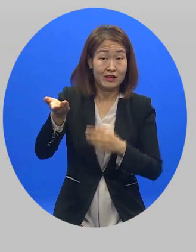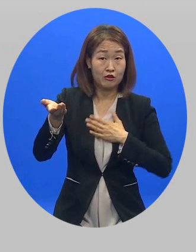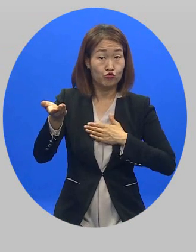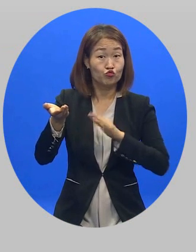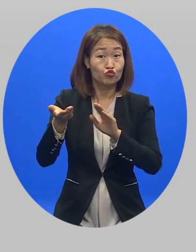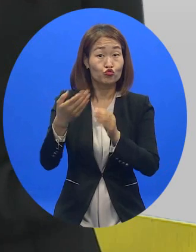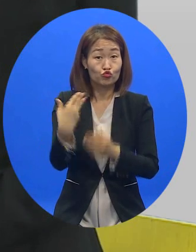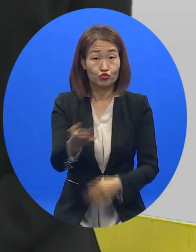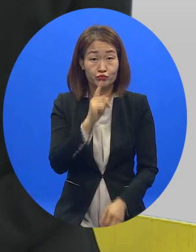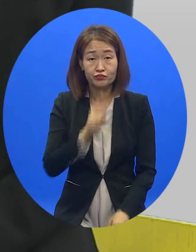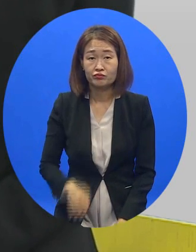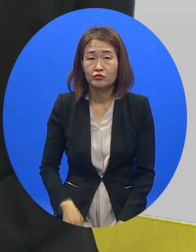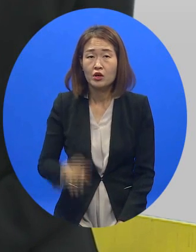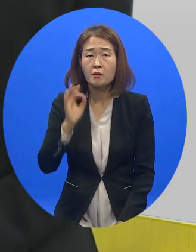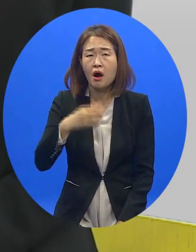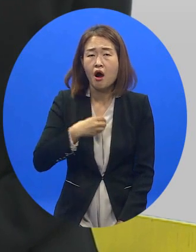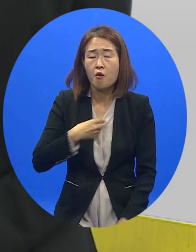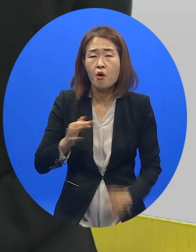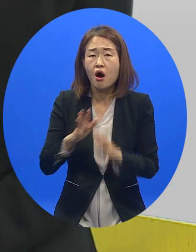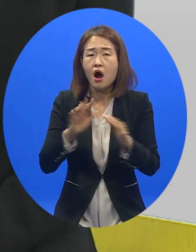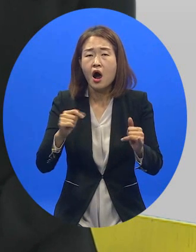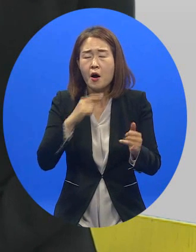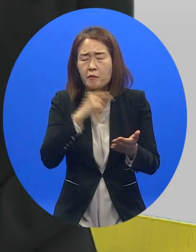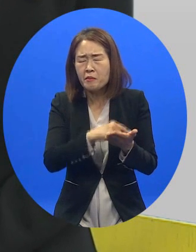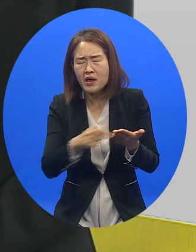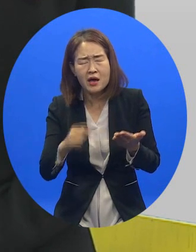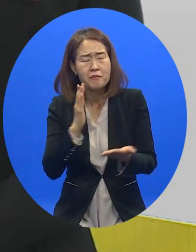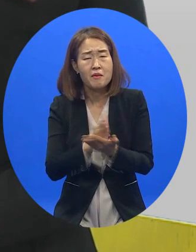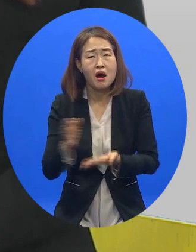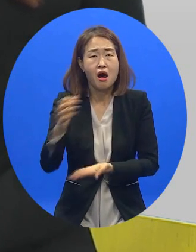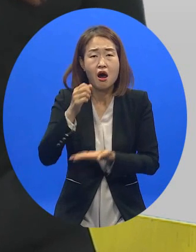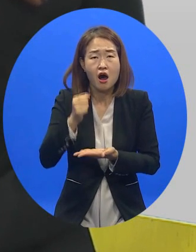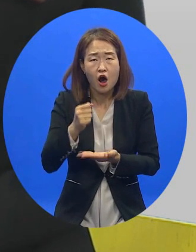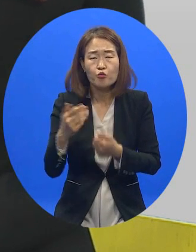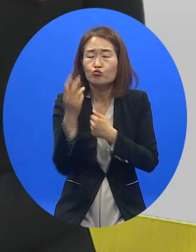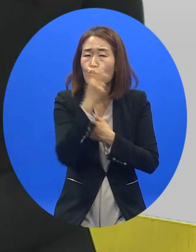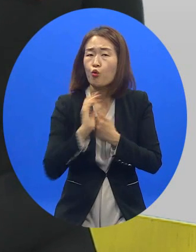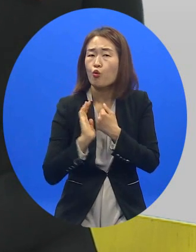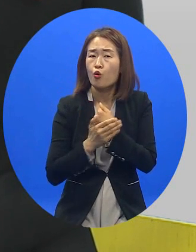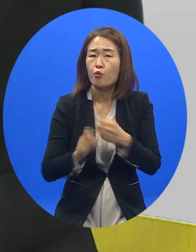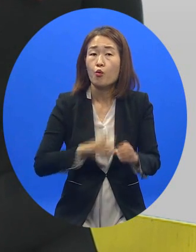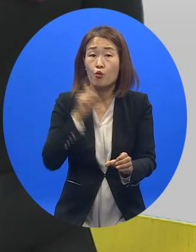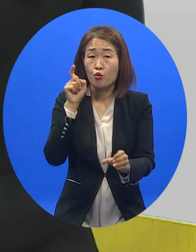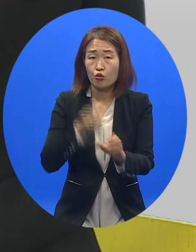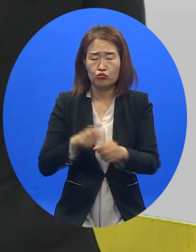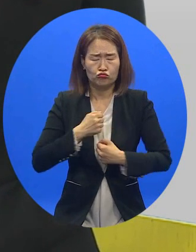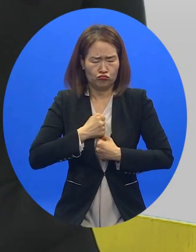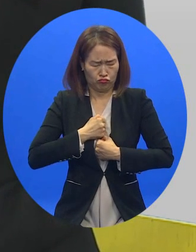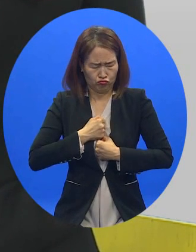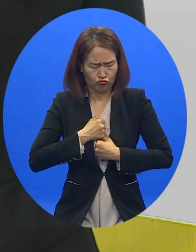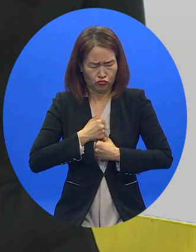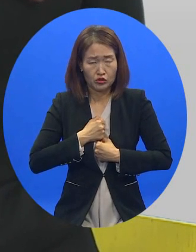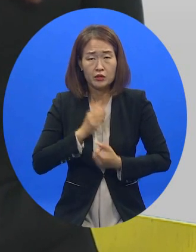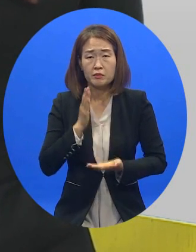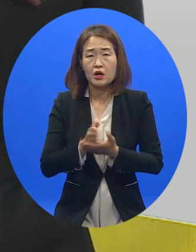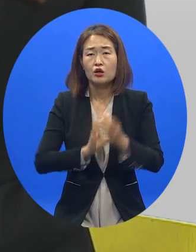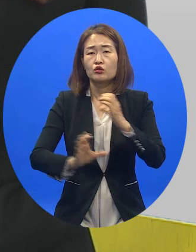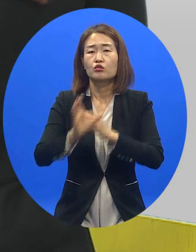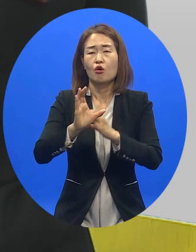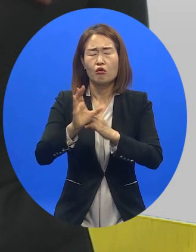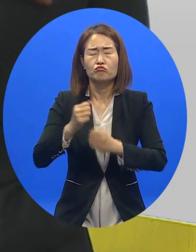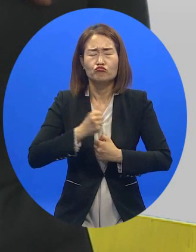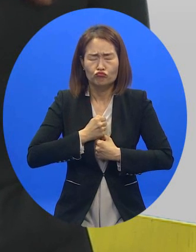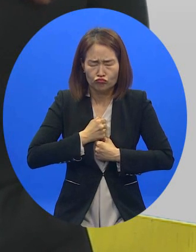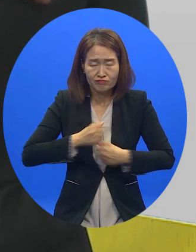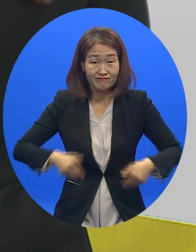수 있습니다. 경보는 인명과 재산을 보호하기 위해 큰 경계와 대비가 필요한 만큼 주의보보다 더 큰